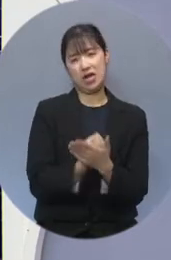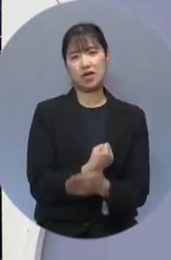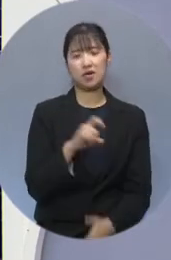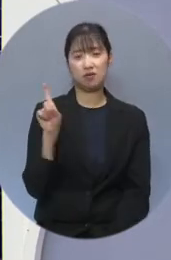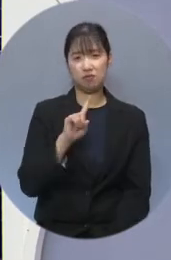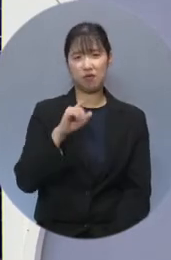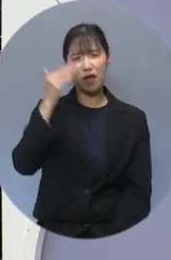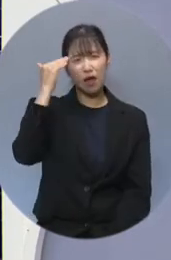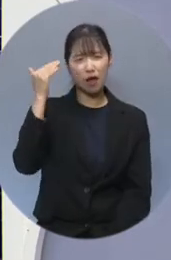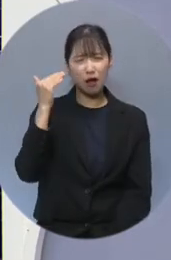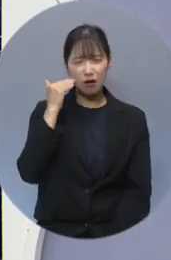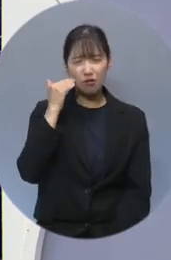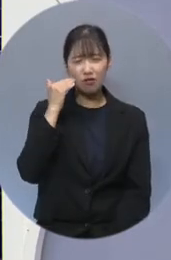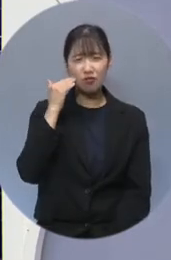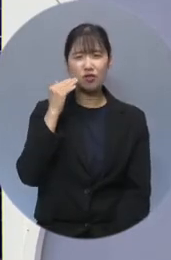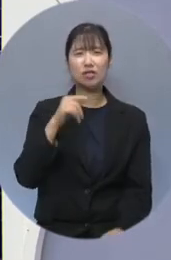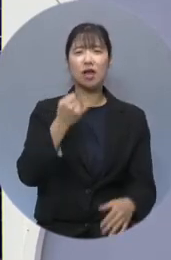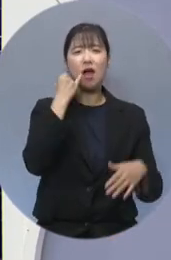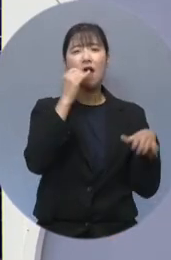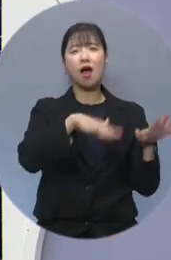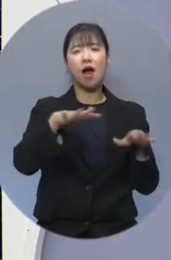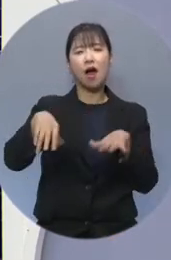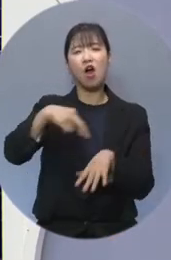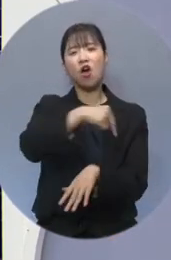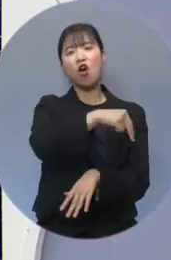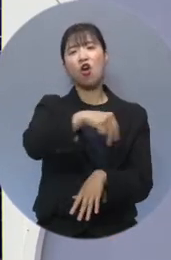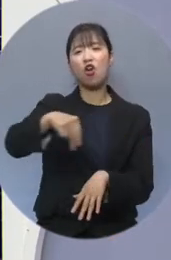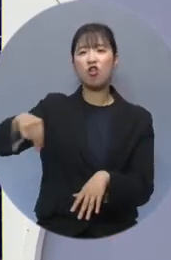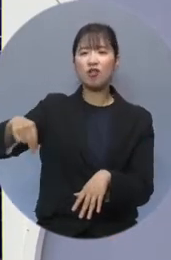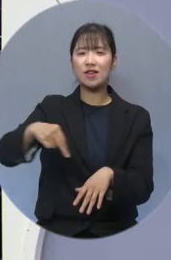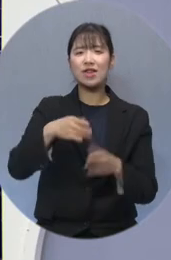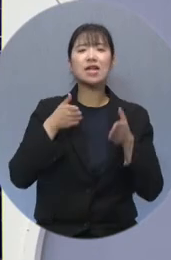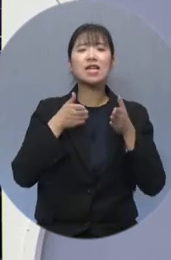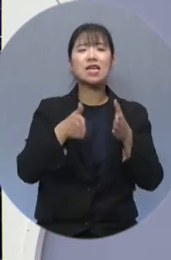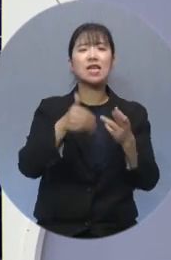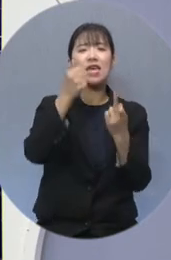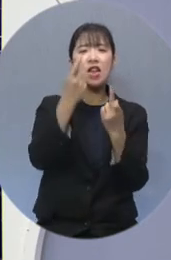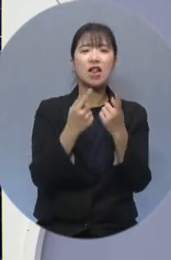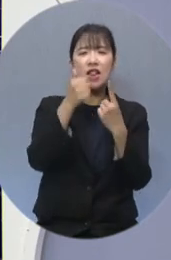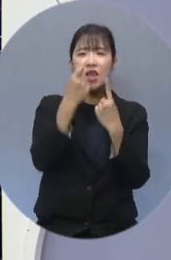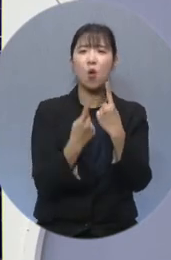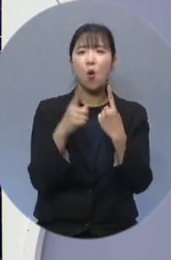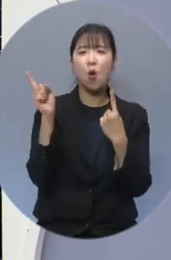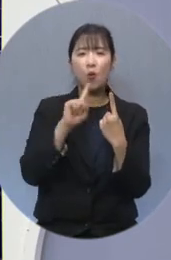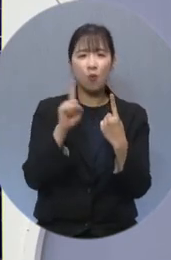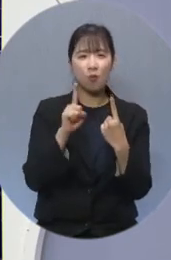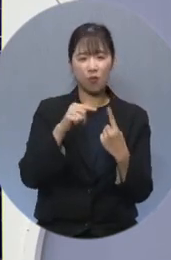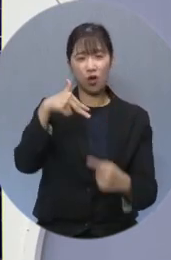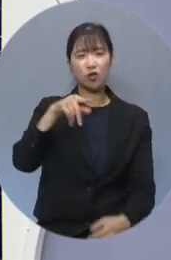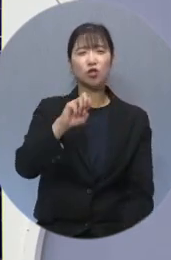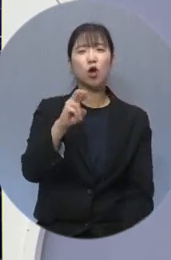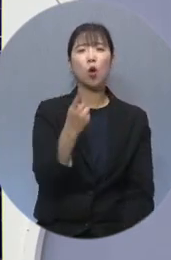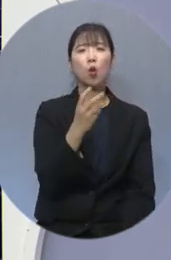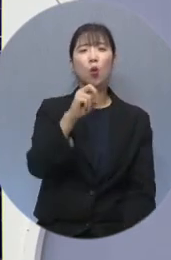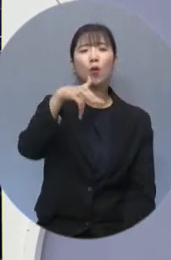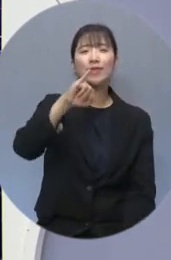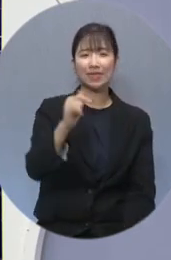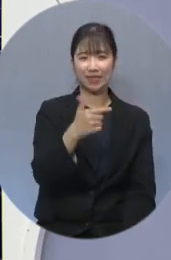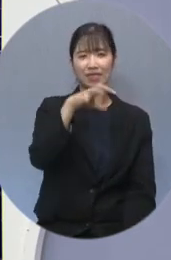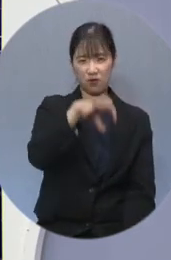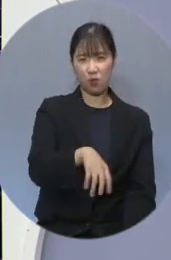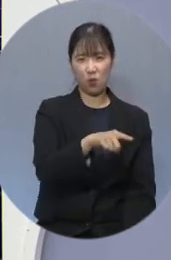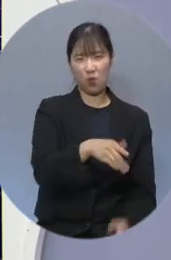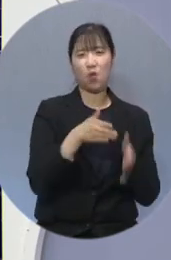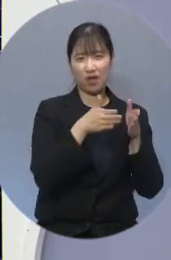들었는데 우리나라의 해안 그 걷는 길을 1호가 우리 정동진의 바다 부채길입니다. 그